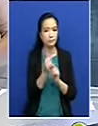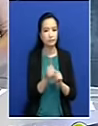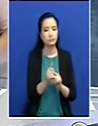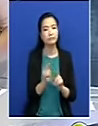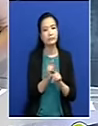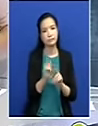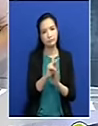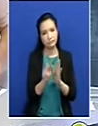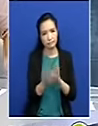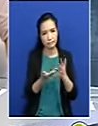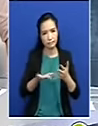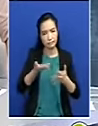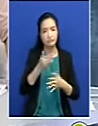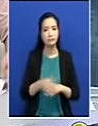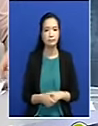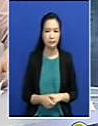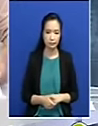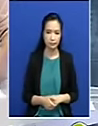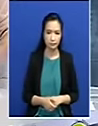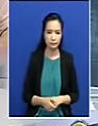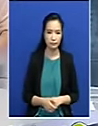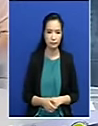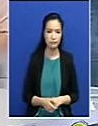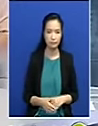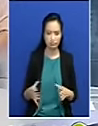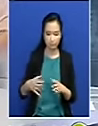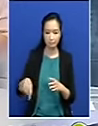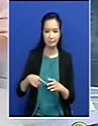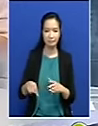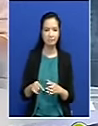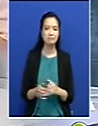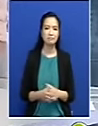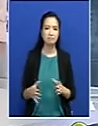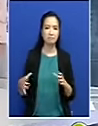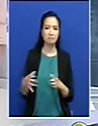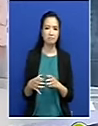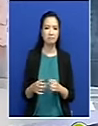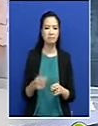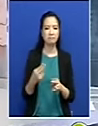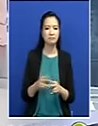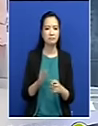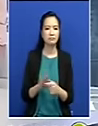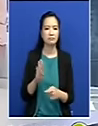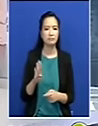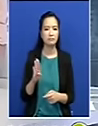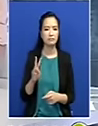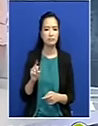ปดำเนินคดีตามกฎหมายต่อไปครับ ครับก็ไปจับกลุ่มแก๊งของเบนซ์หมาเมินนะครับแม้โดยปกติคนธรรมดา